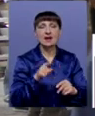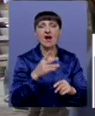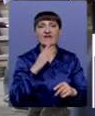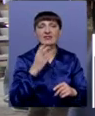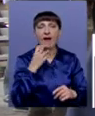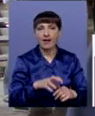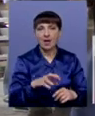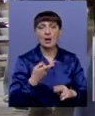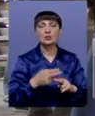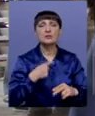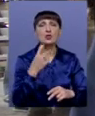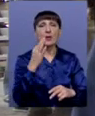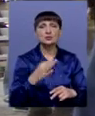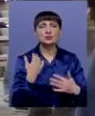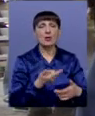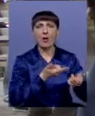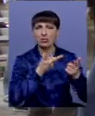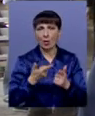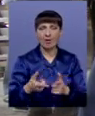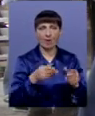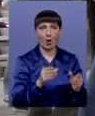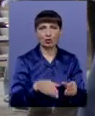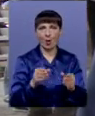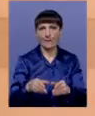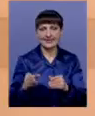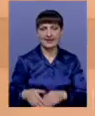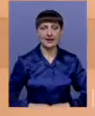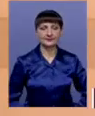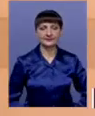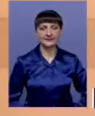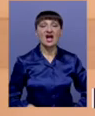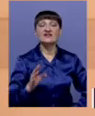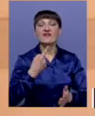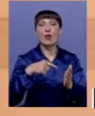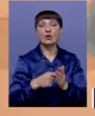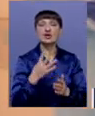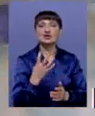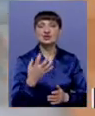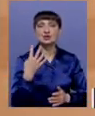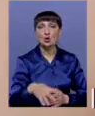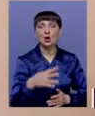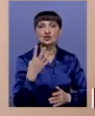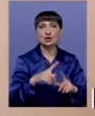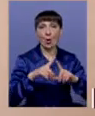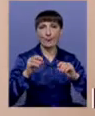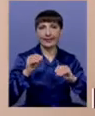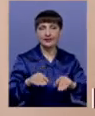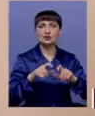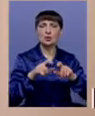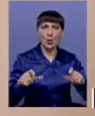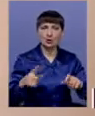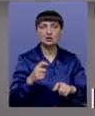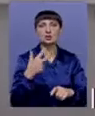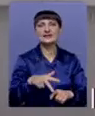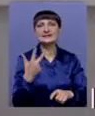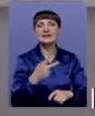воды. Поэтому мы на 100% готовы к отопительному сезону. Всего в городе 444 объекта образования,